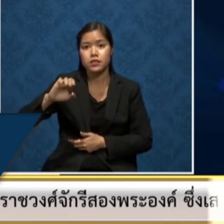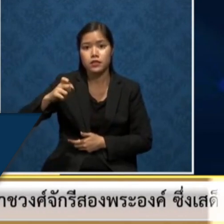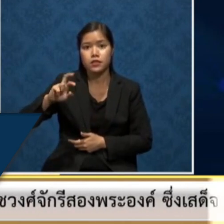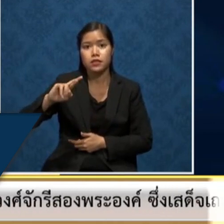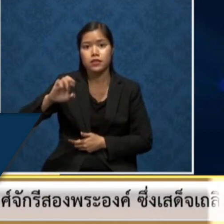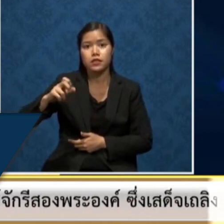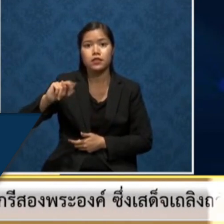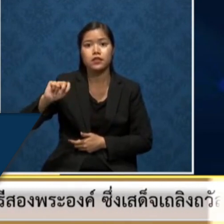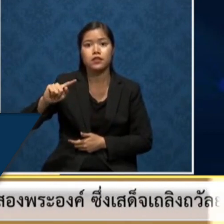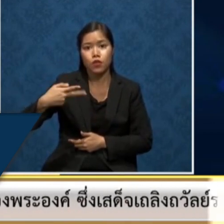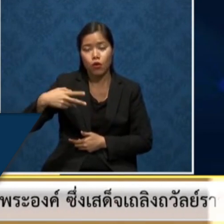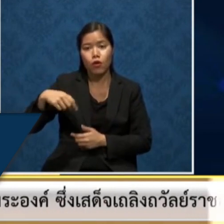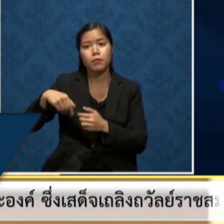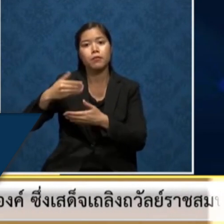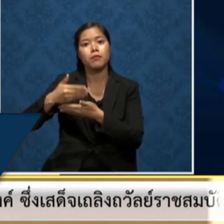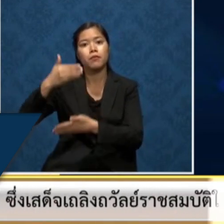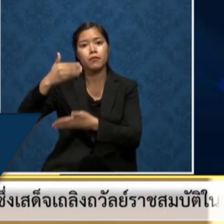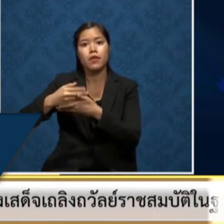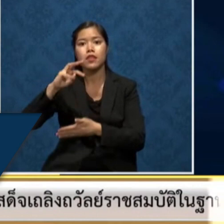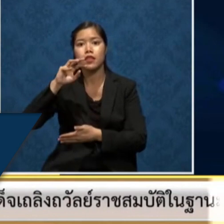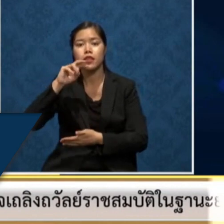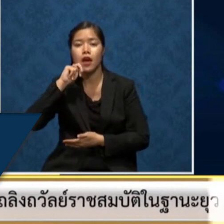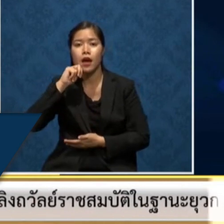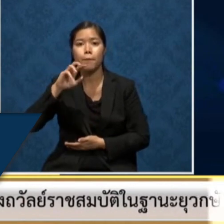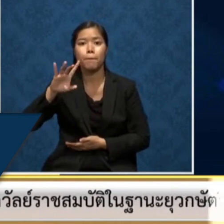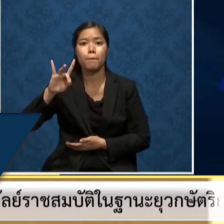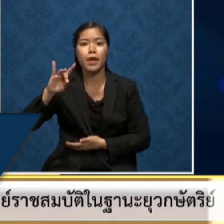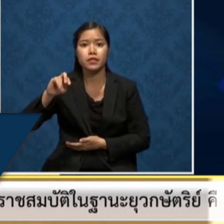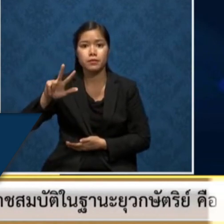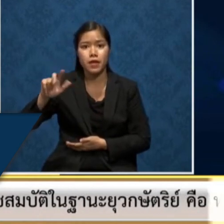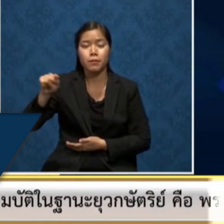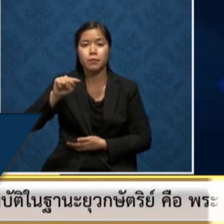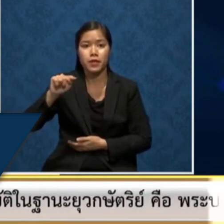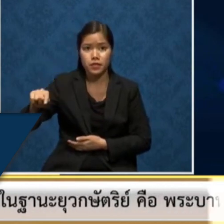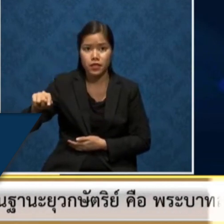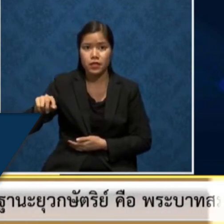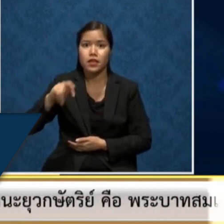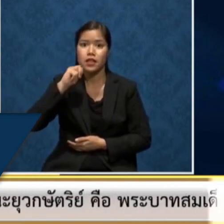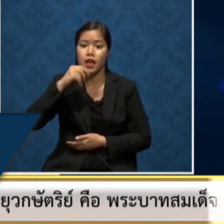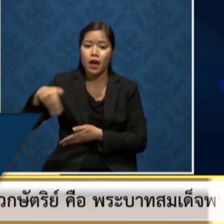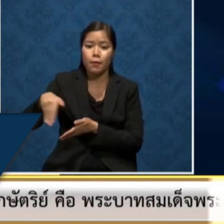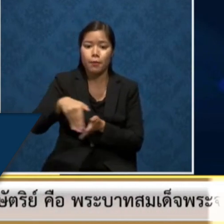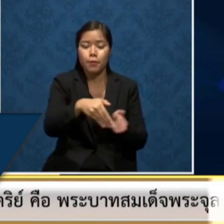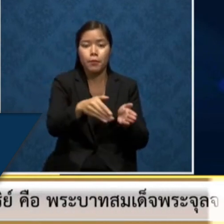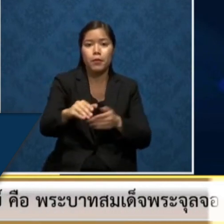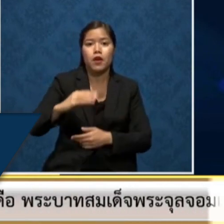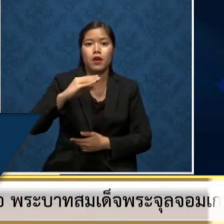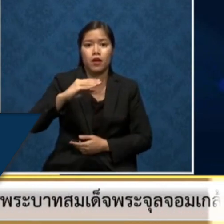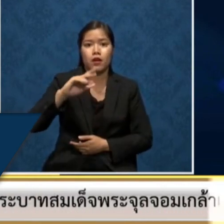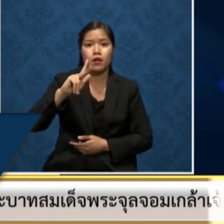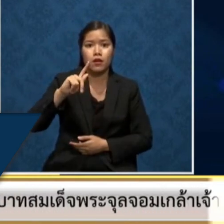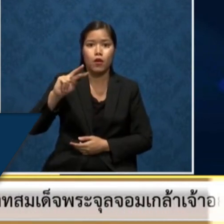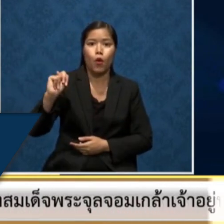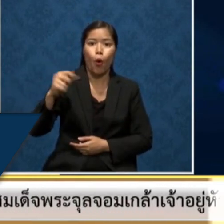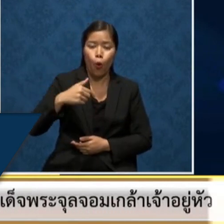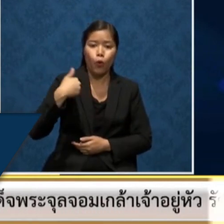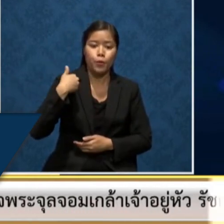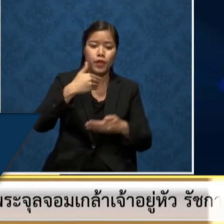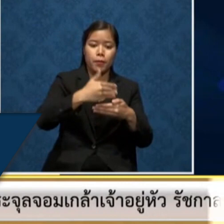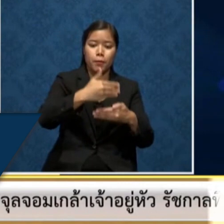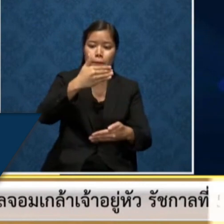83%โดยลุ่มน้ำโขงมีปิปริมาณน้ำจัดเก็บในแหล่งน้ำขนาดกลาง 86อ่าง